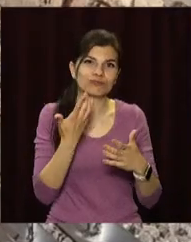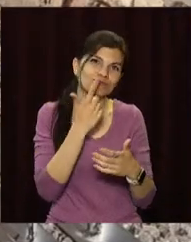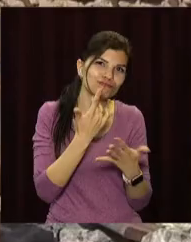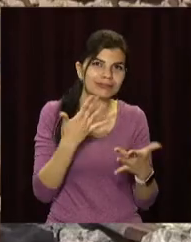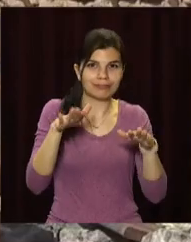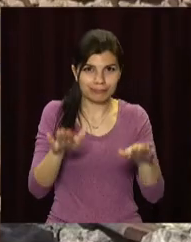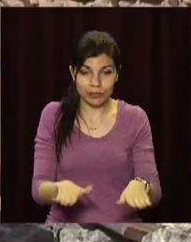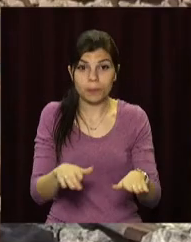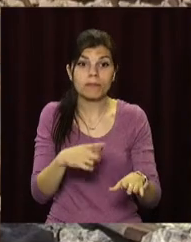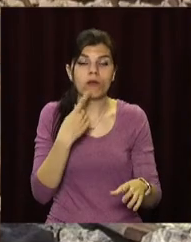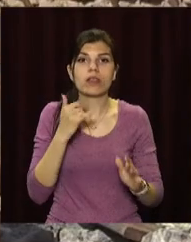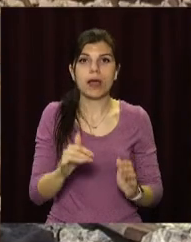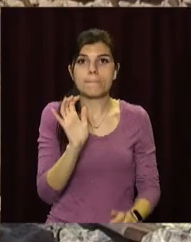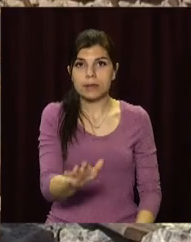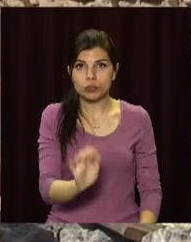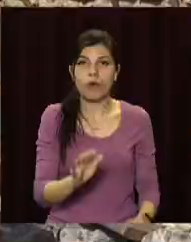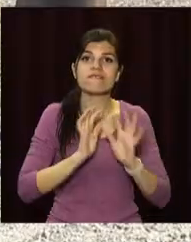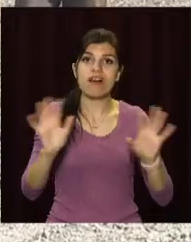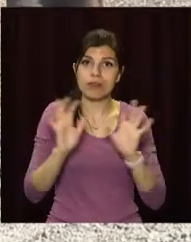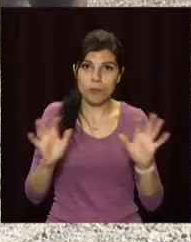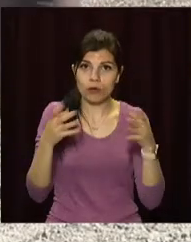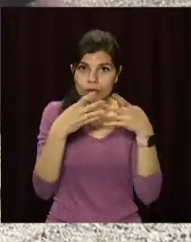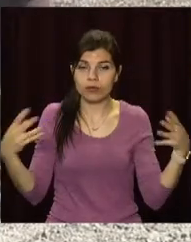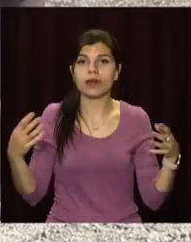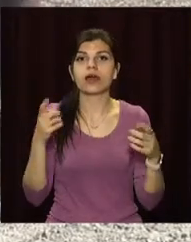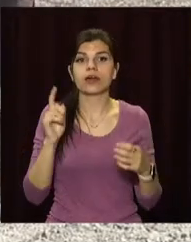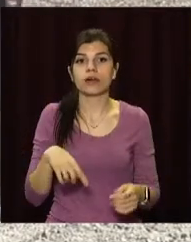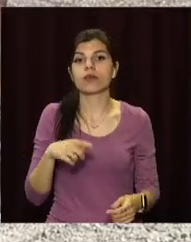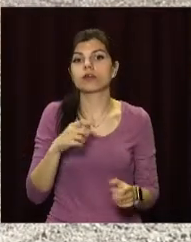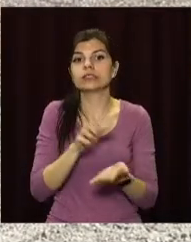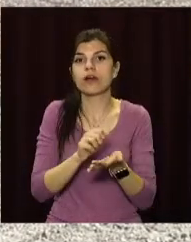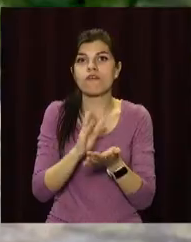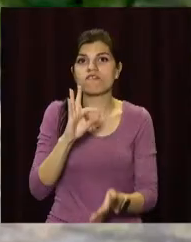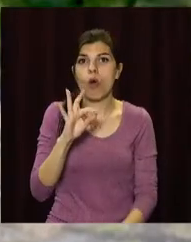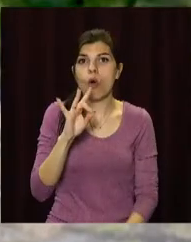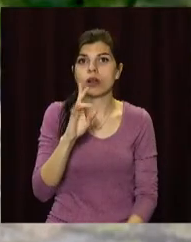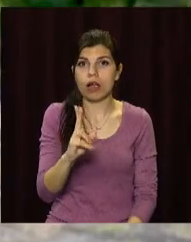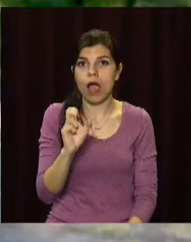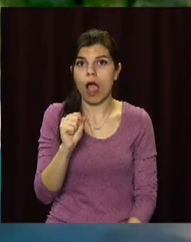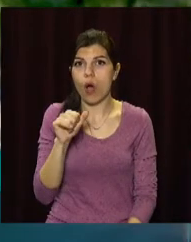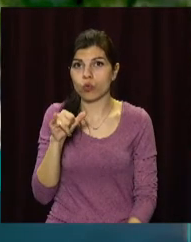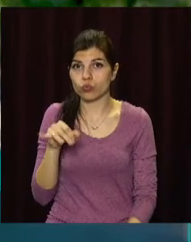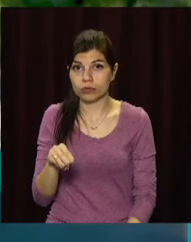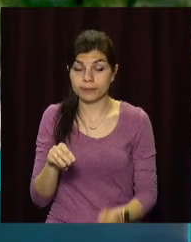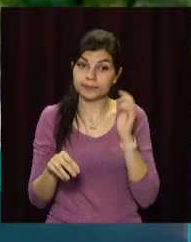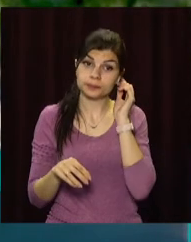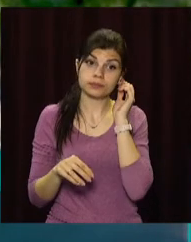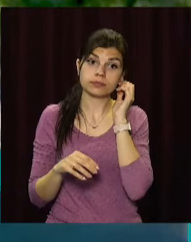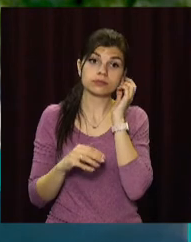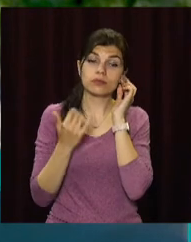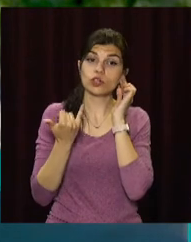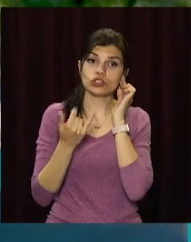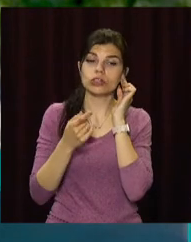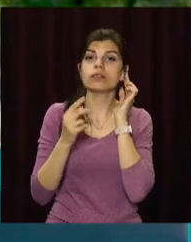Облаштують майданчики для баскетболу і волейболу та зону для занять воркаутом. На даний момент ми зробили демонтаж